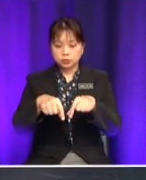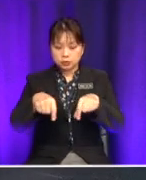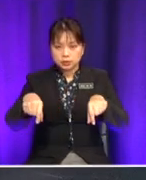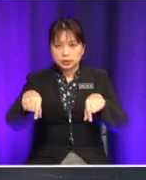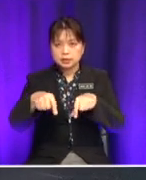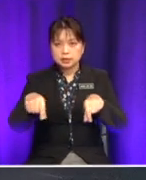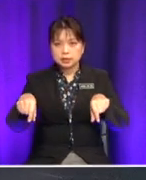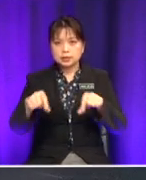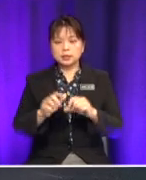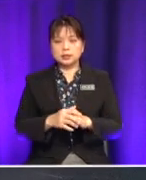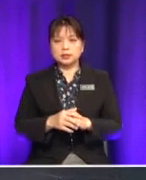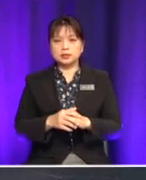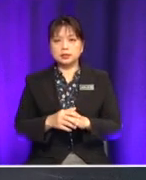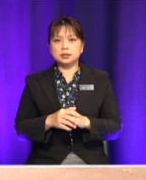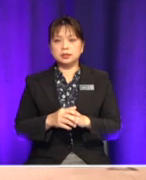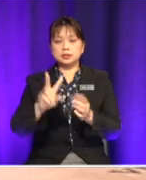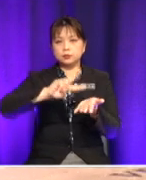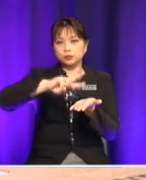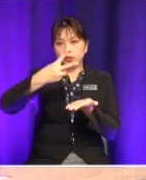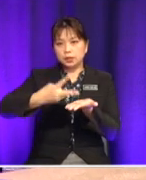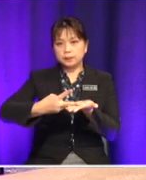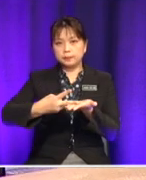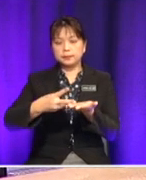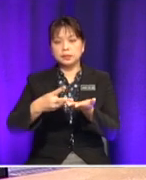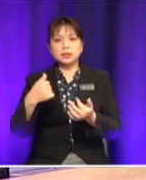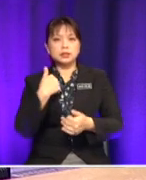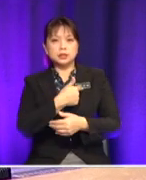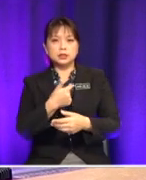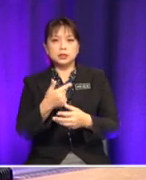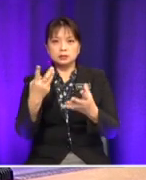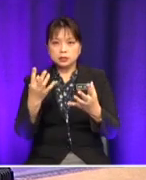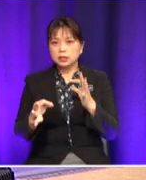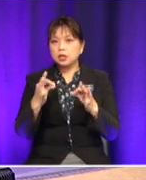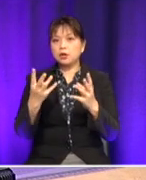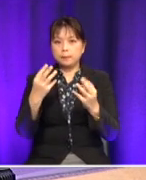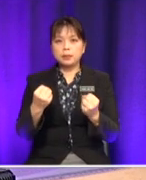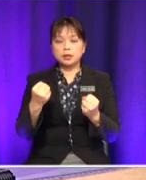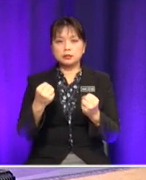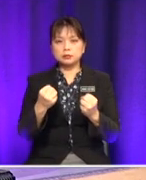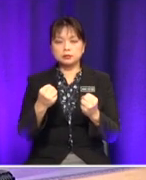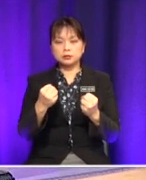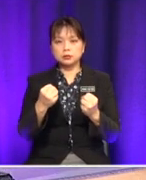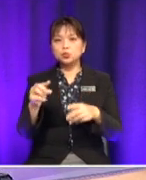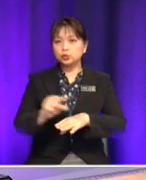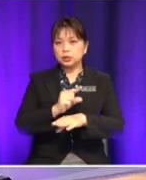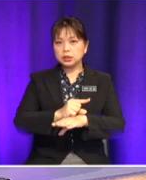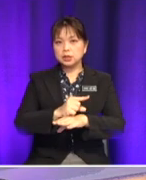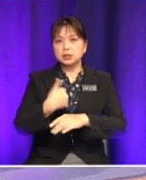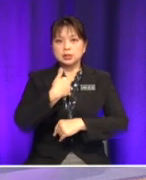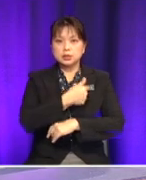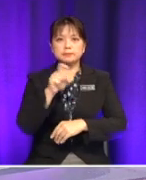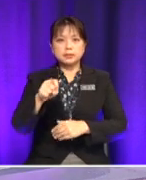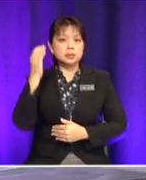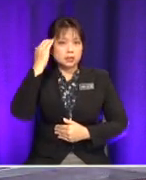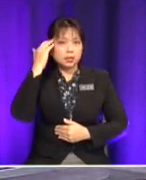menyukai gunakan alat-alat ini perlulah teknik yang betul bagi mengelakkan ralat Bukan